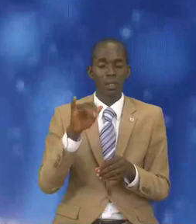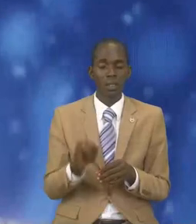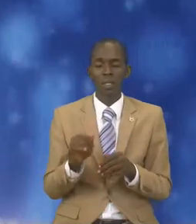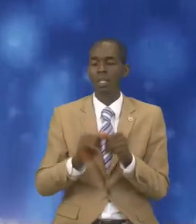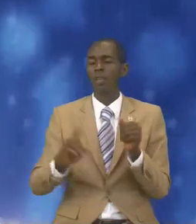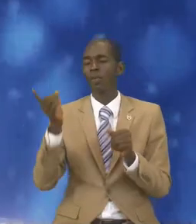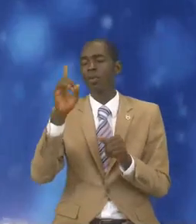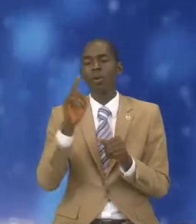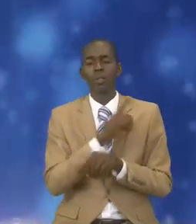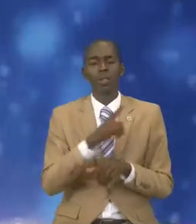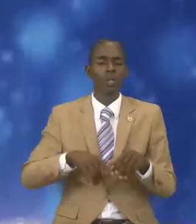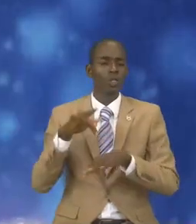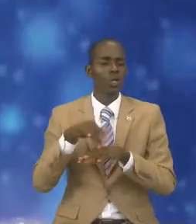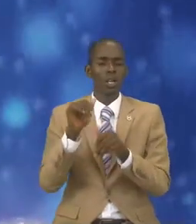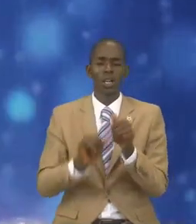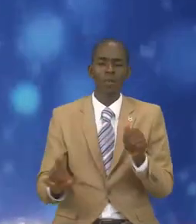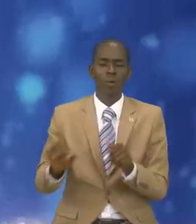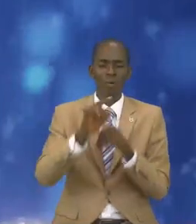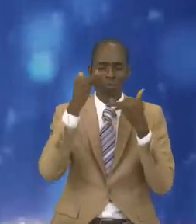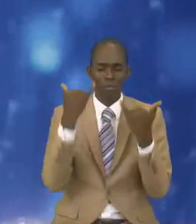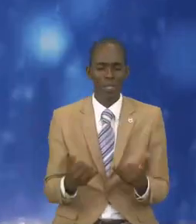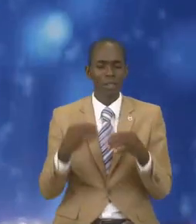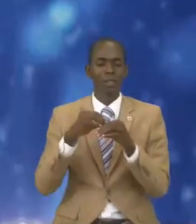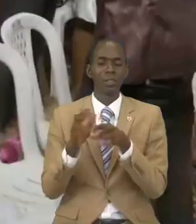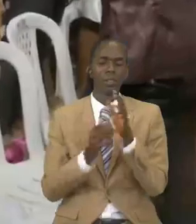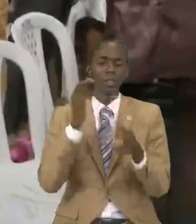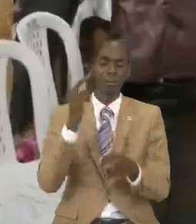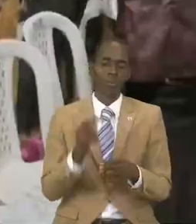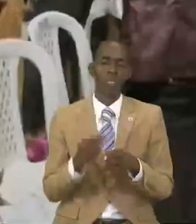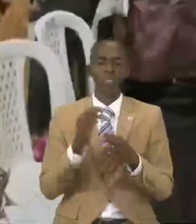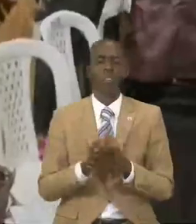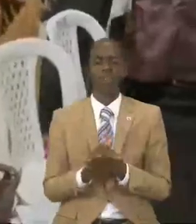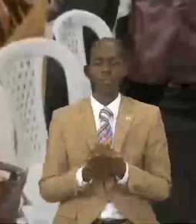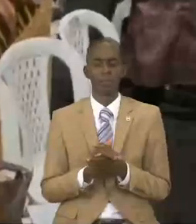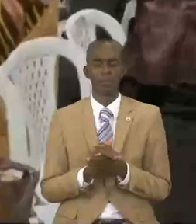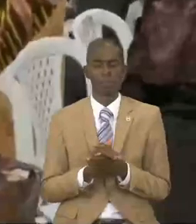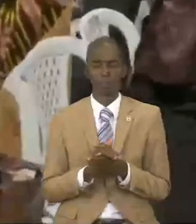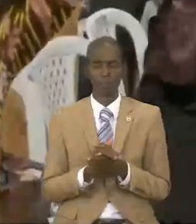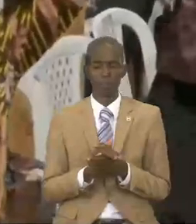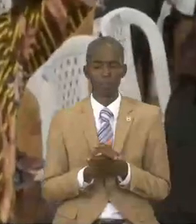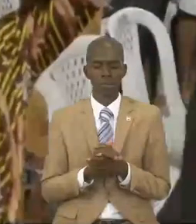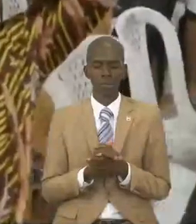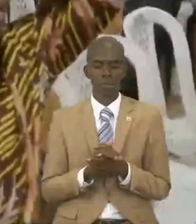partout. Seigneur, tous et chacun maintenant, au nom de Jésus,